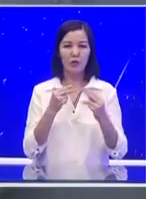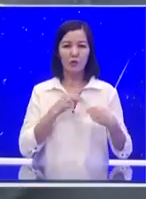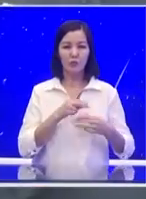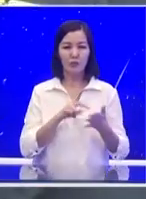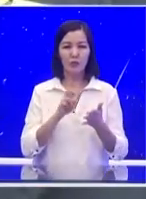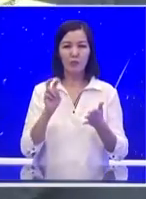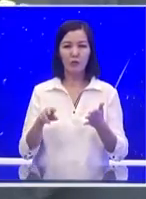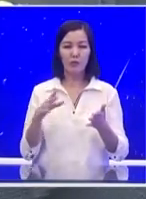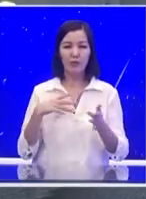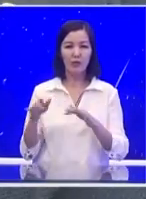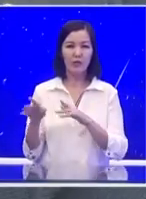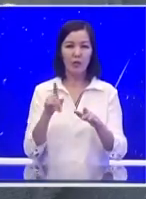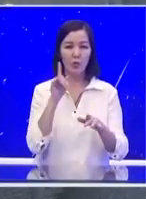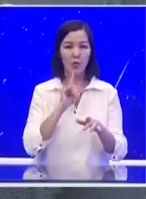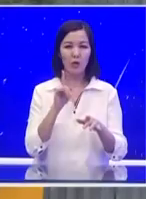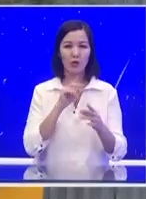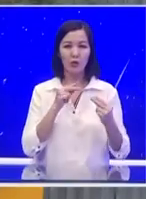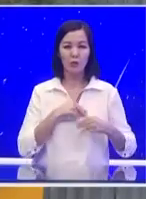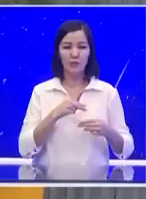біз уақытша жұмыстан айырылған